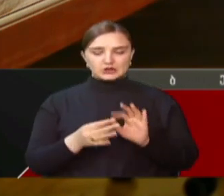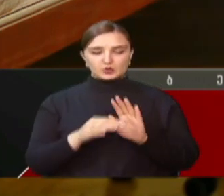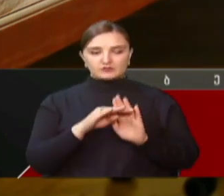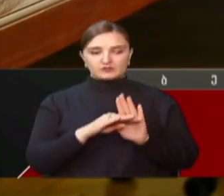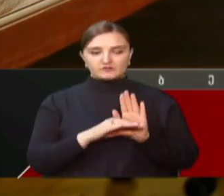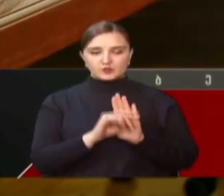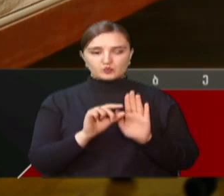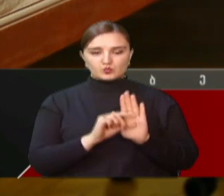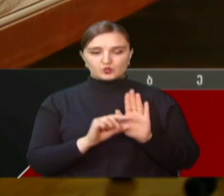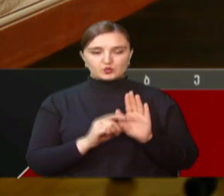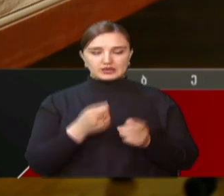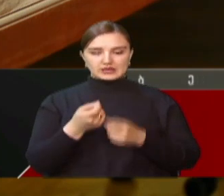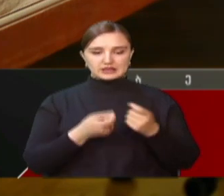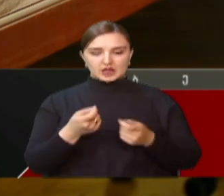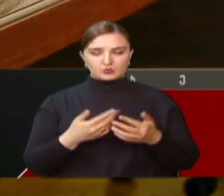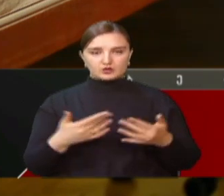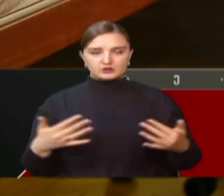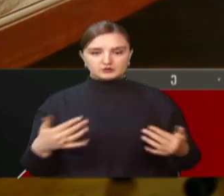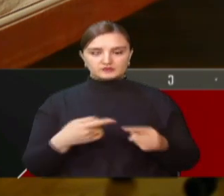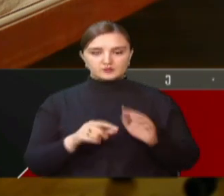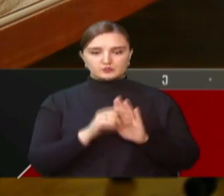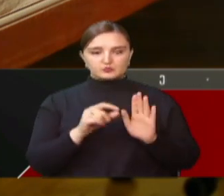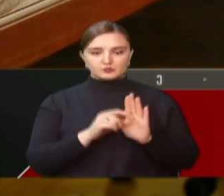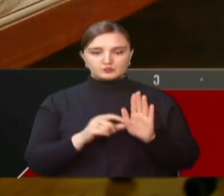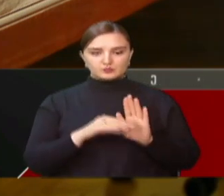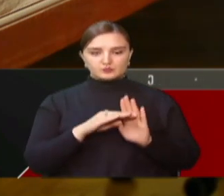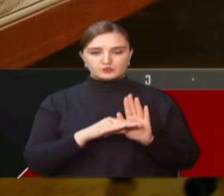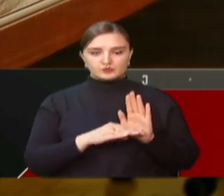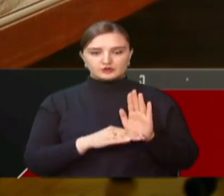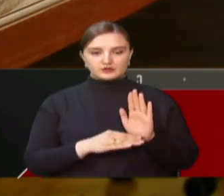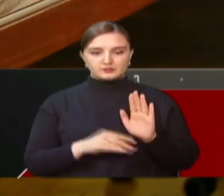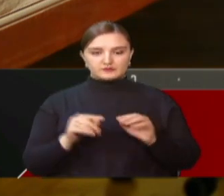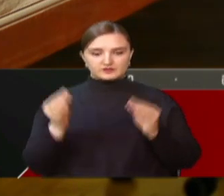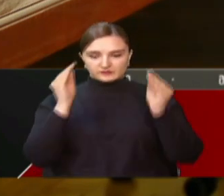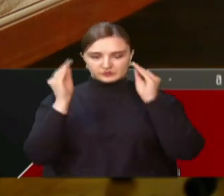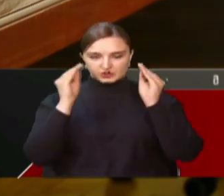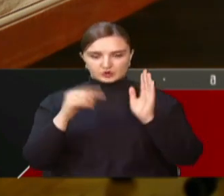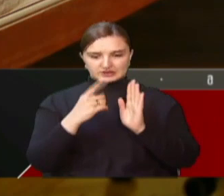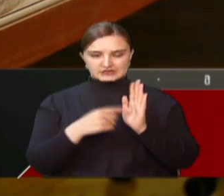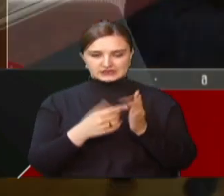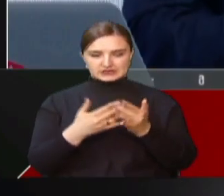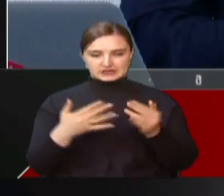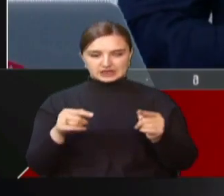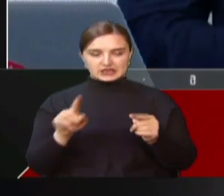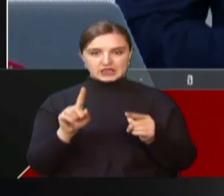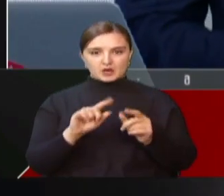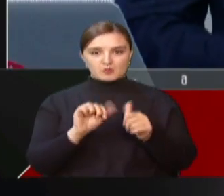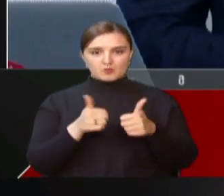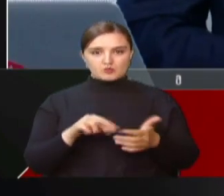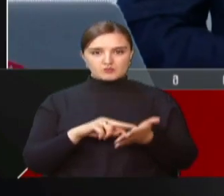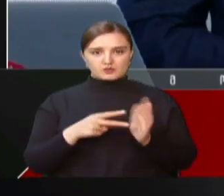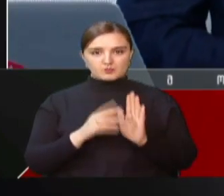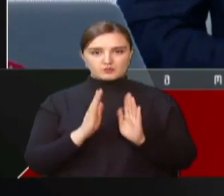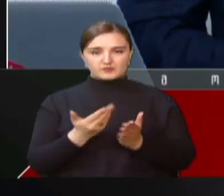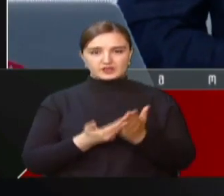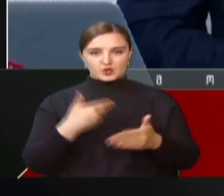მუხლები დეტალურად, პუნქტობრივად გავიაროთ, ვიმჯელოთ ამ საკითხზე. როდიდან და რა ფორმატში იგეგმება